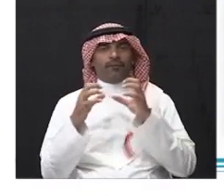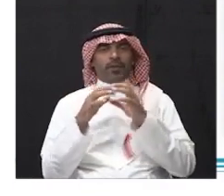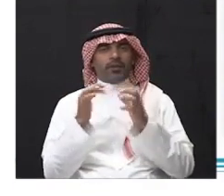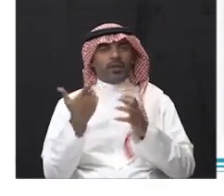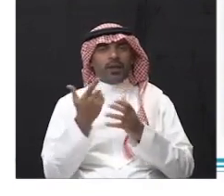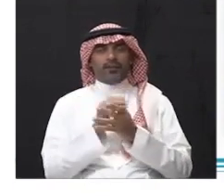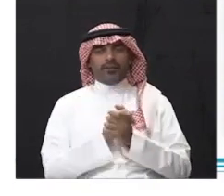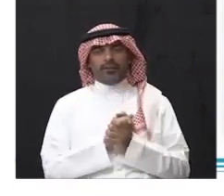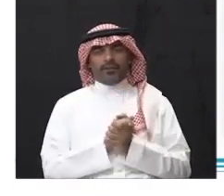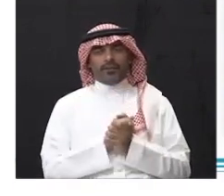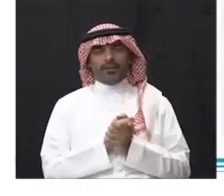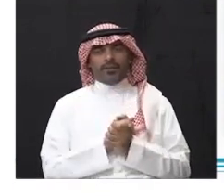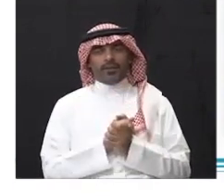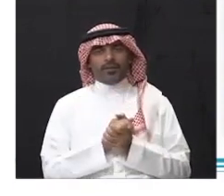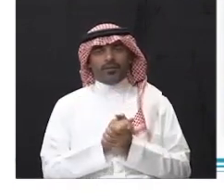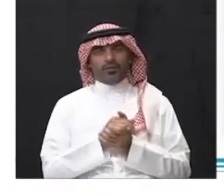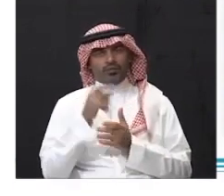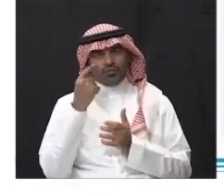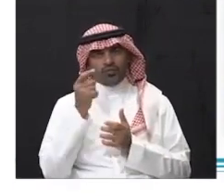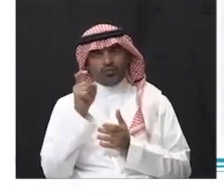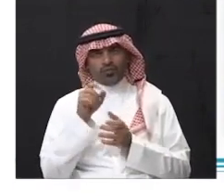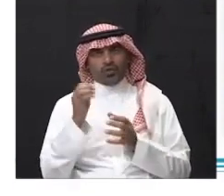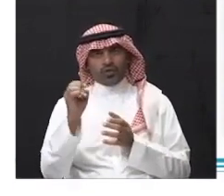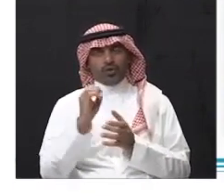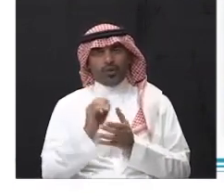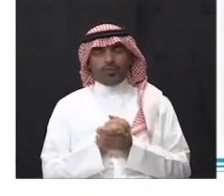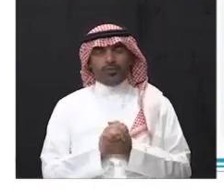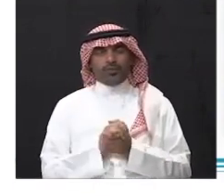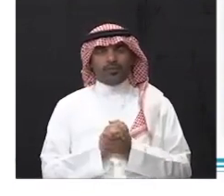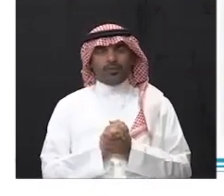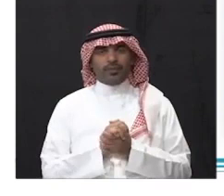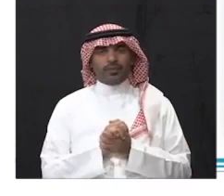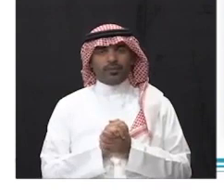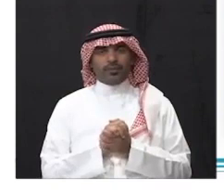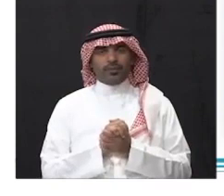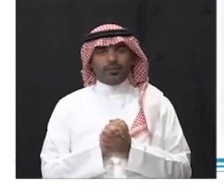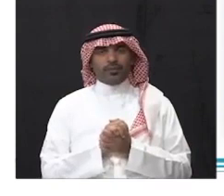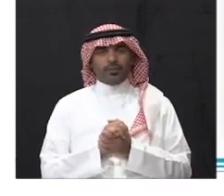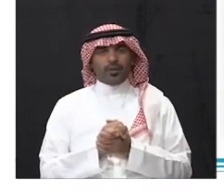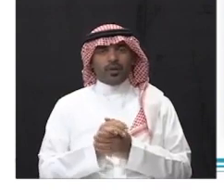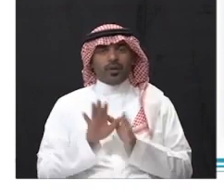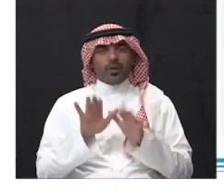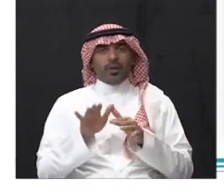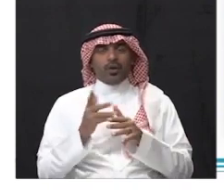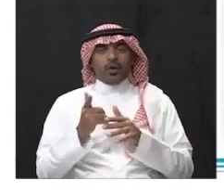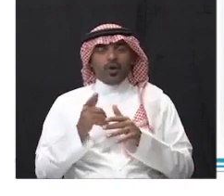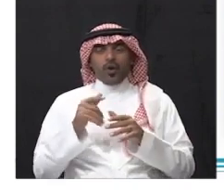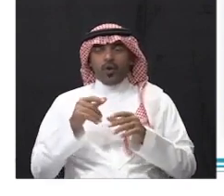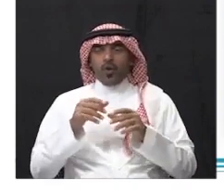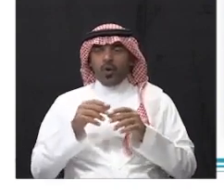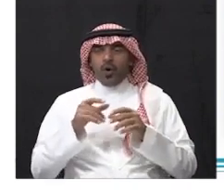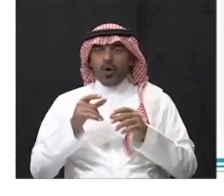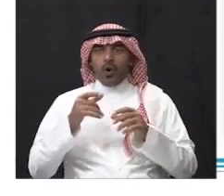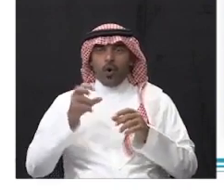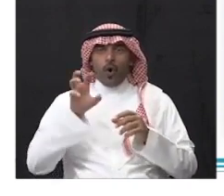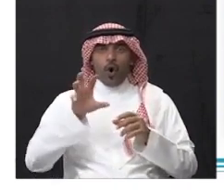كيف؟ أحسنتم! نتيجة للنهضة الأوروبية تزايدت أعداد السكان في